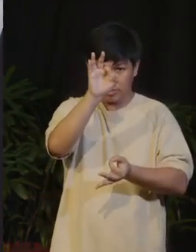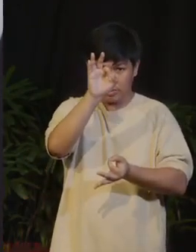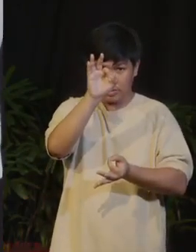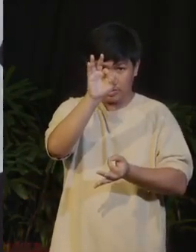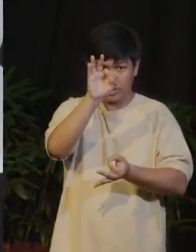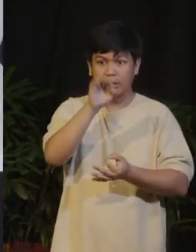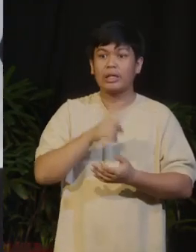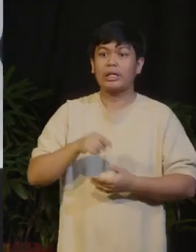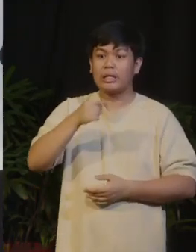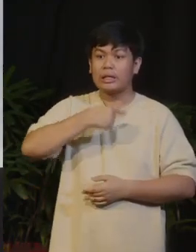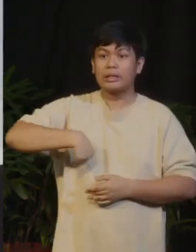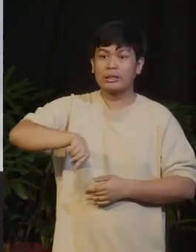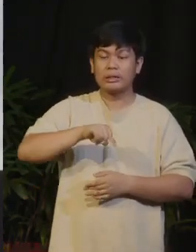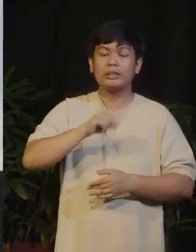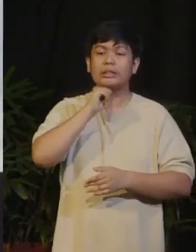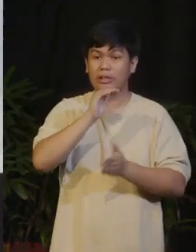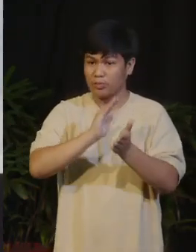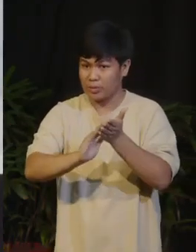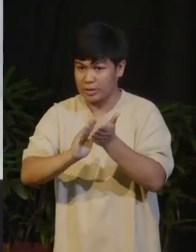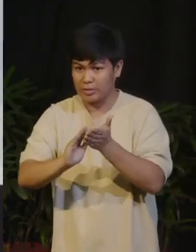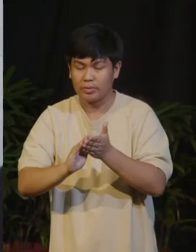natin pagpapatawad sa iba.